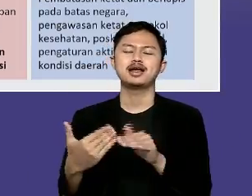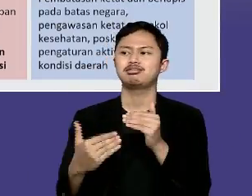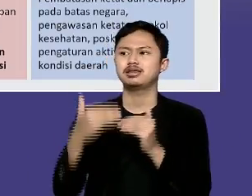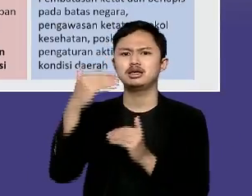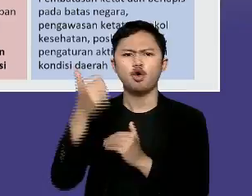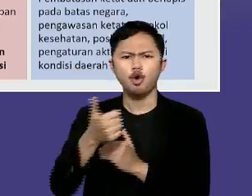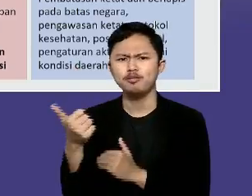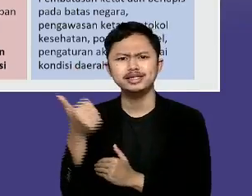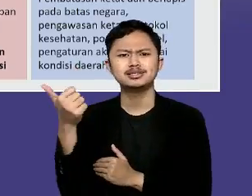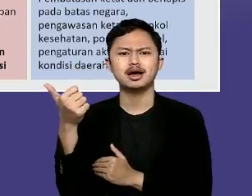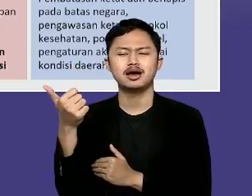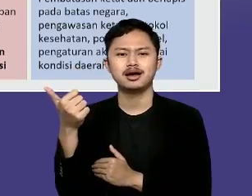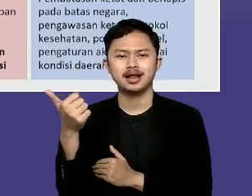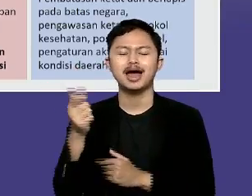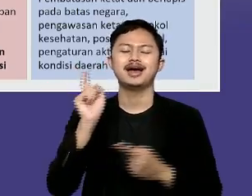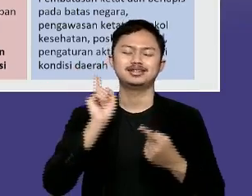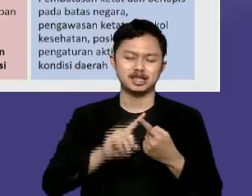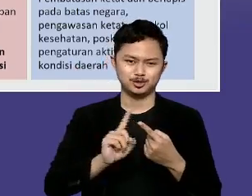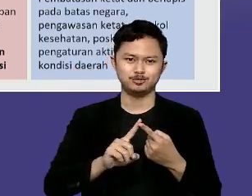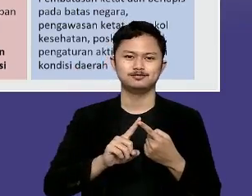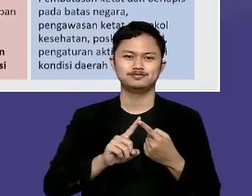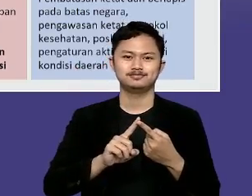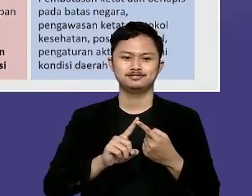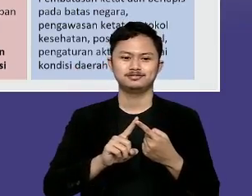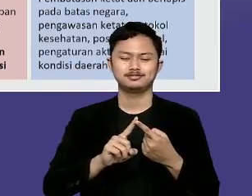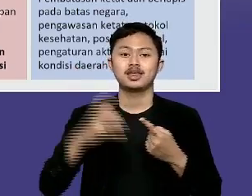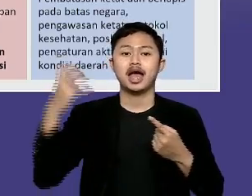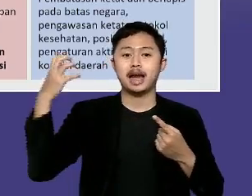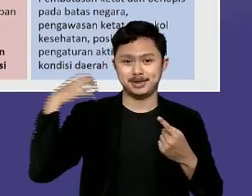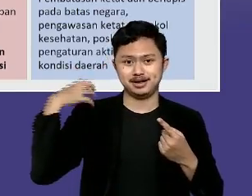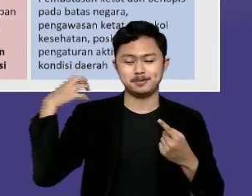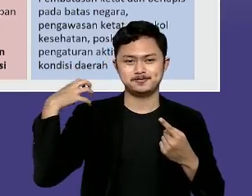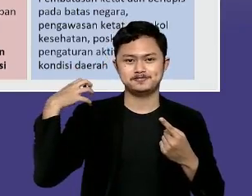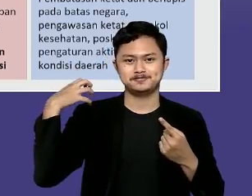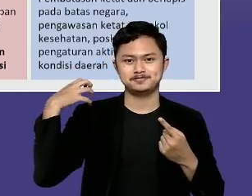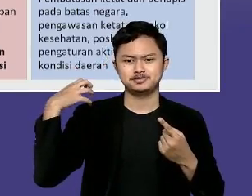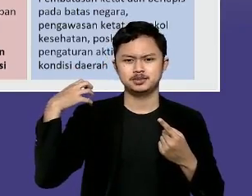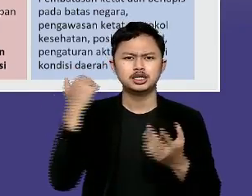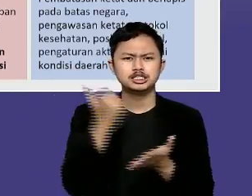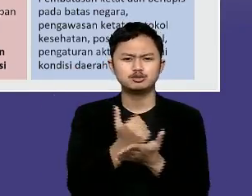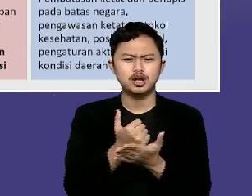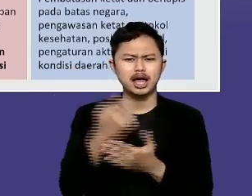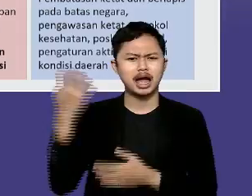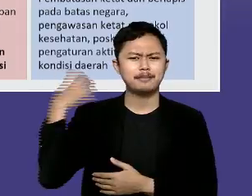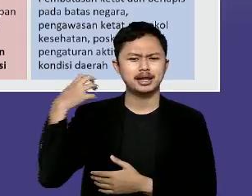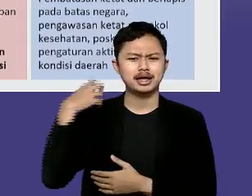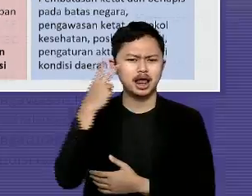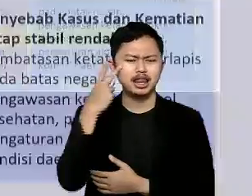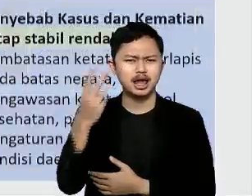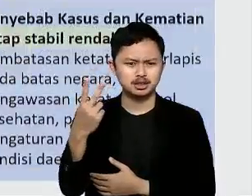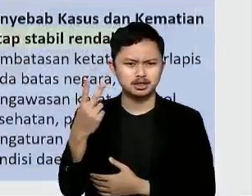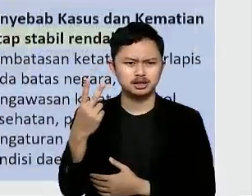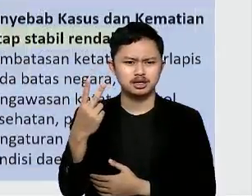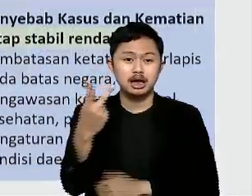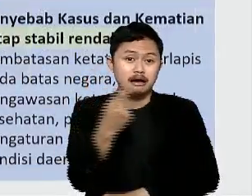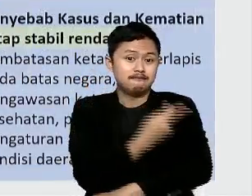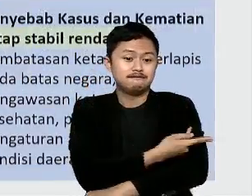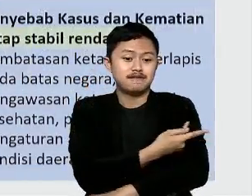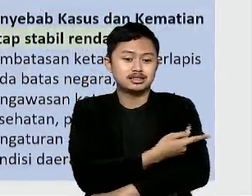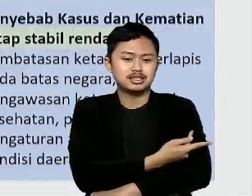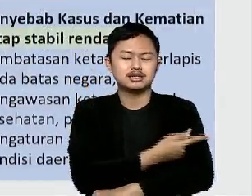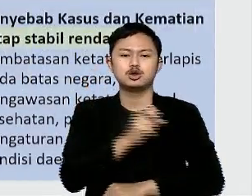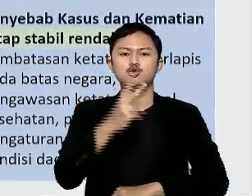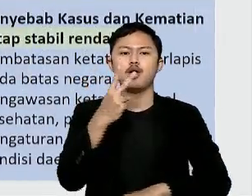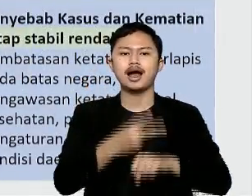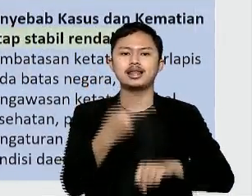meningkat. Pertama adalah Amerika Serikat. Ternyata di Amerika Serikat, cakupan vaksin dosis